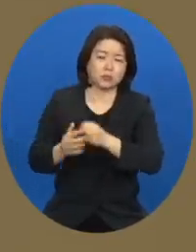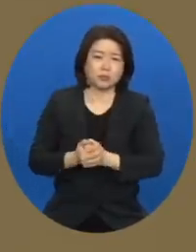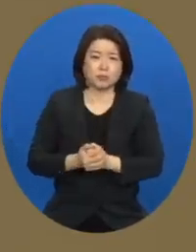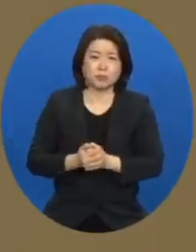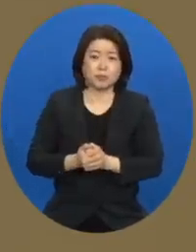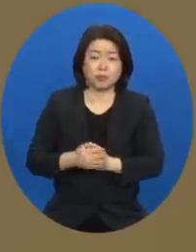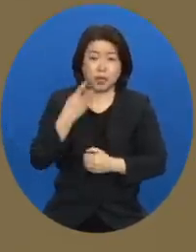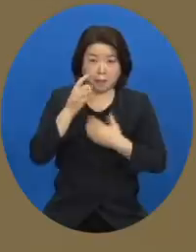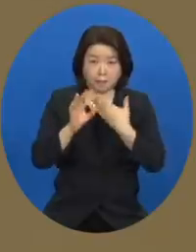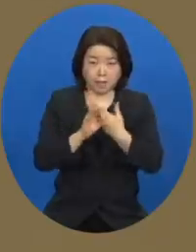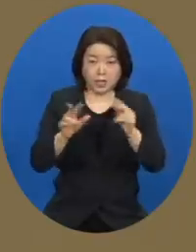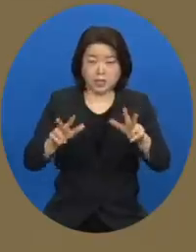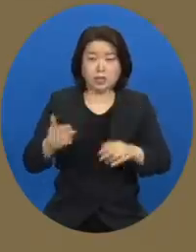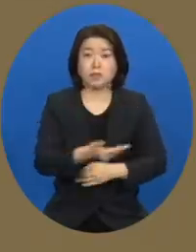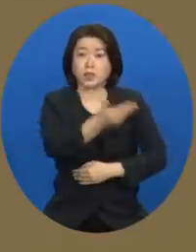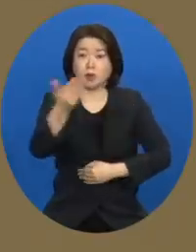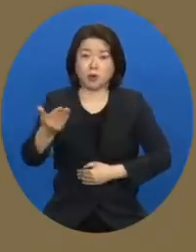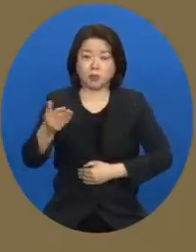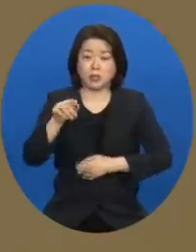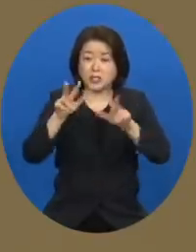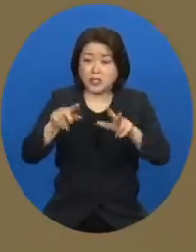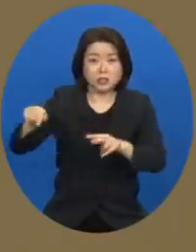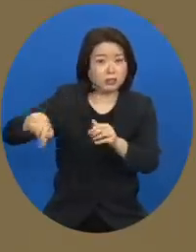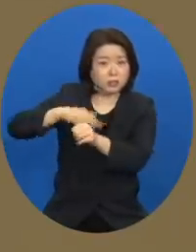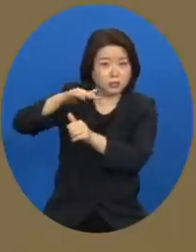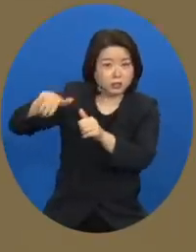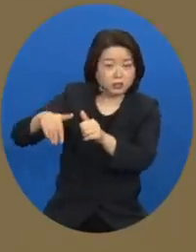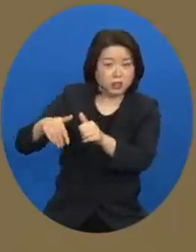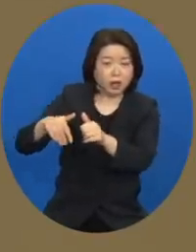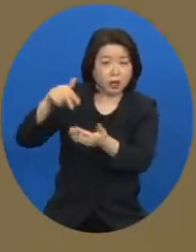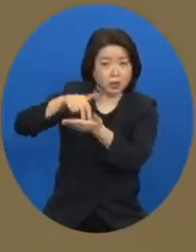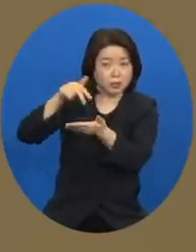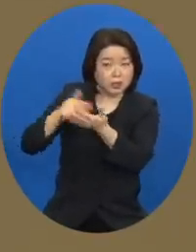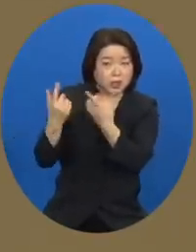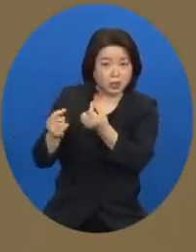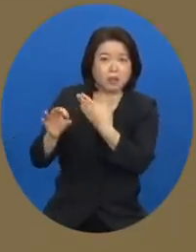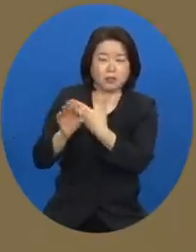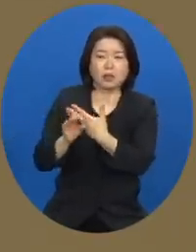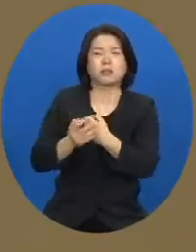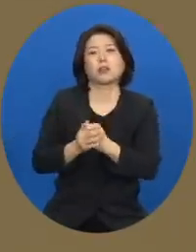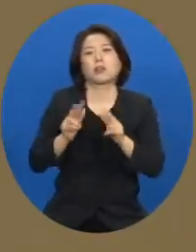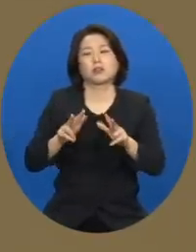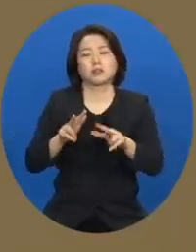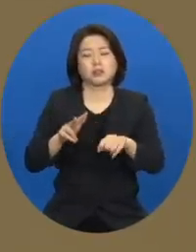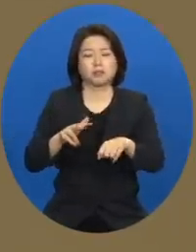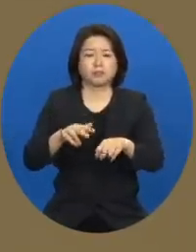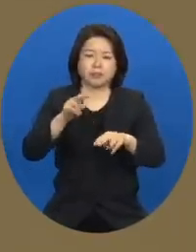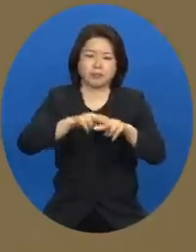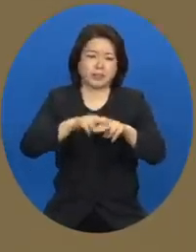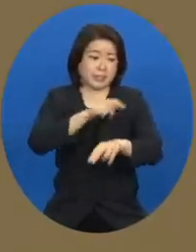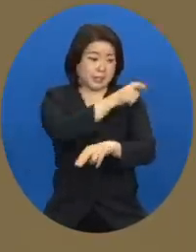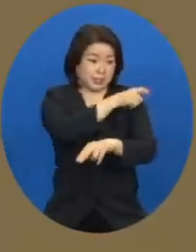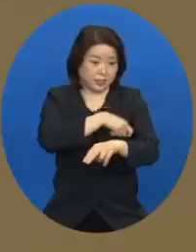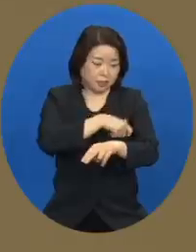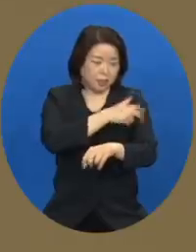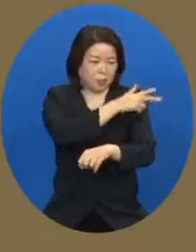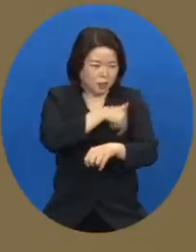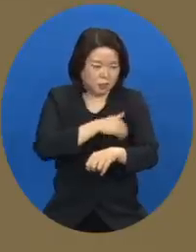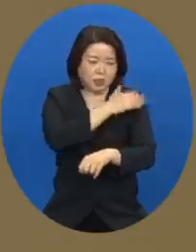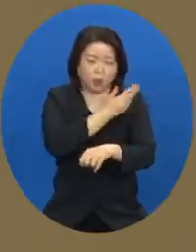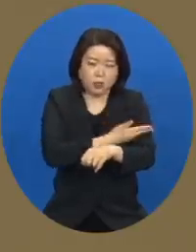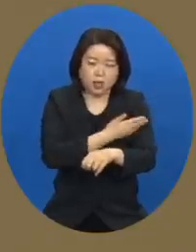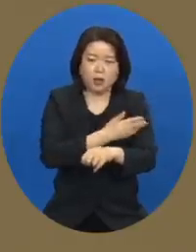만약에 지금 여러분이 그런 상태에 있다면 여러분이 지금 직분이 어떠하든지